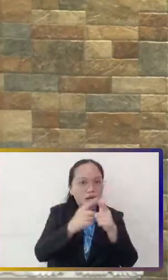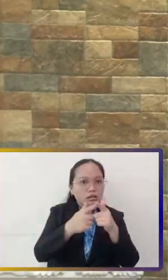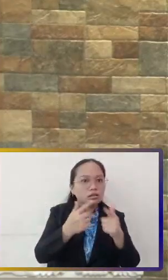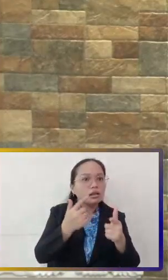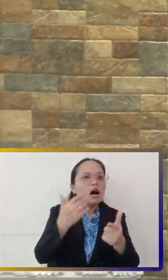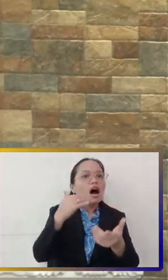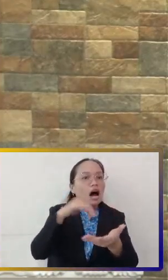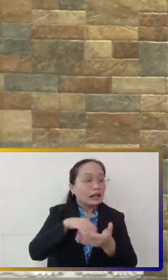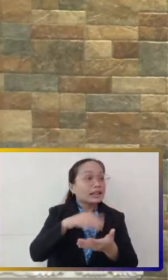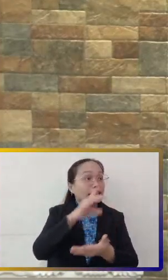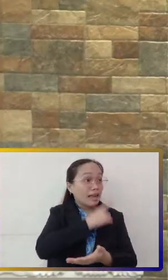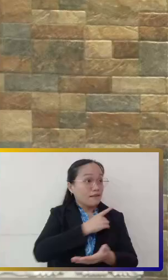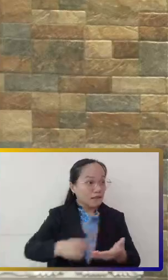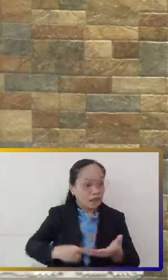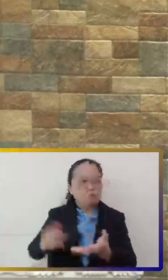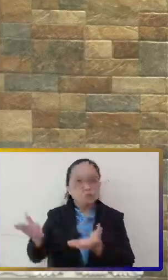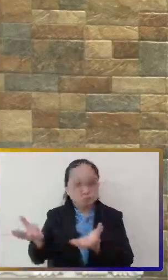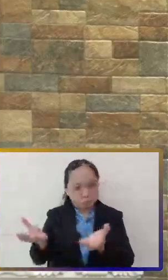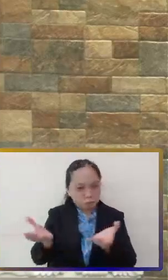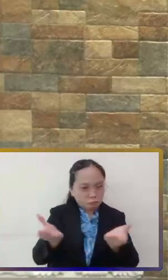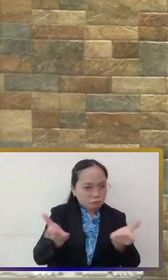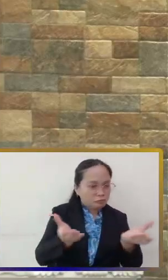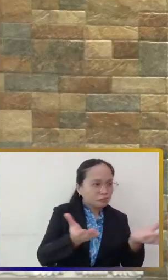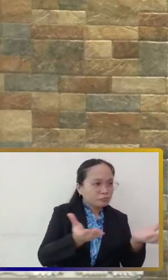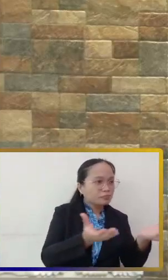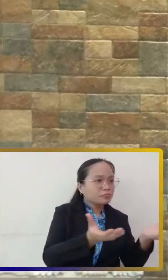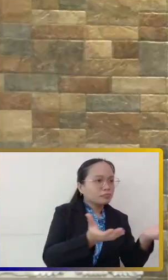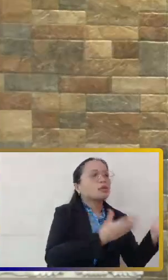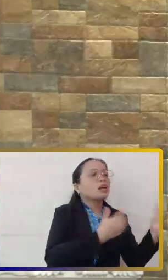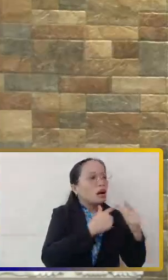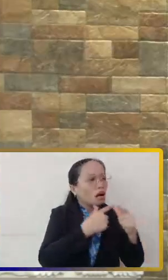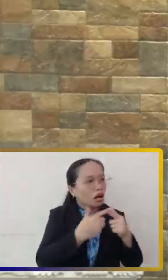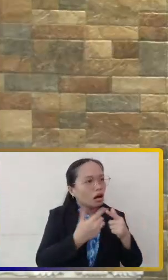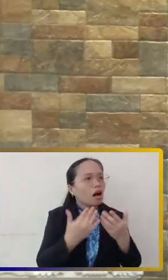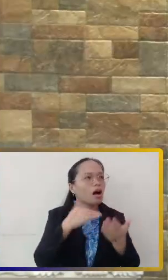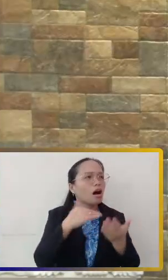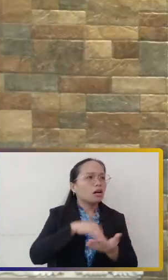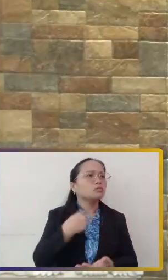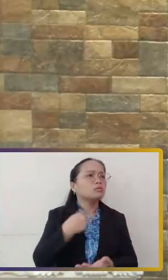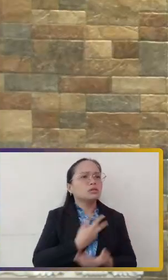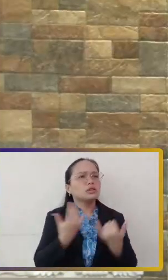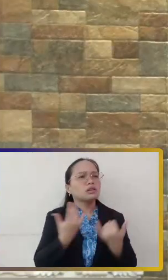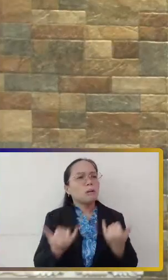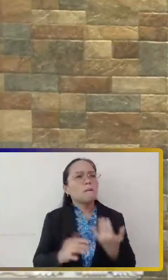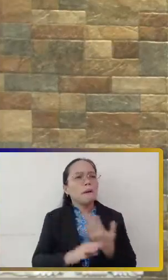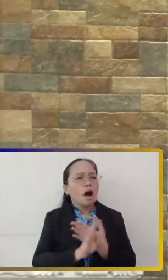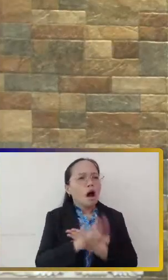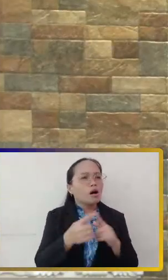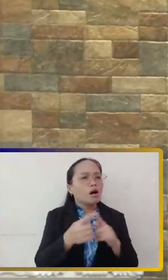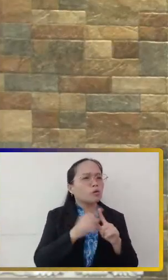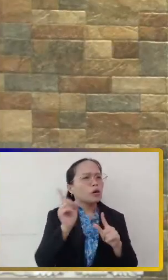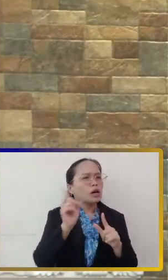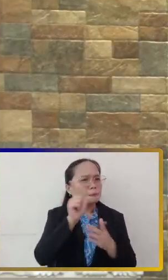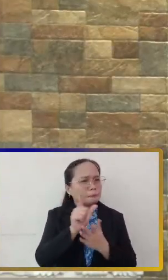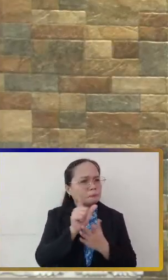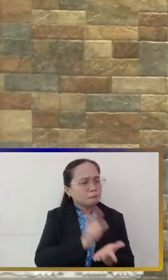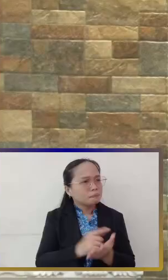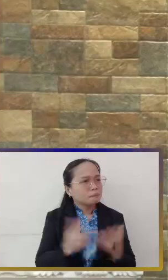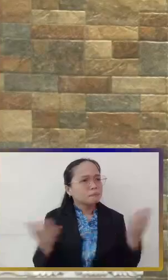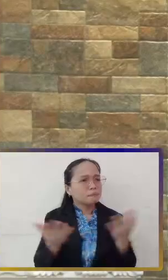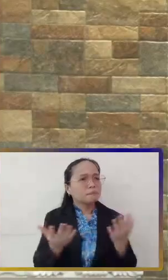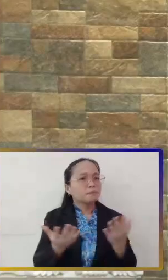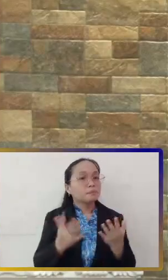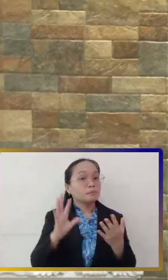David. And then, here's the thing, kapatid, kung paano natin mabibigyan, makikitaan ito ng lesson dito, mga kapatid.